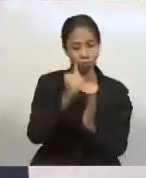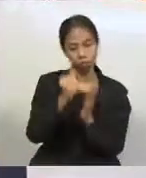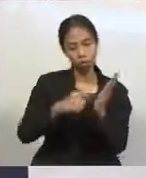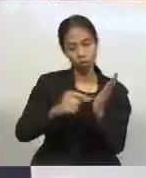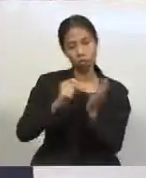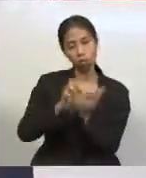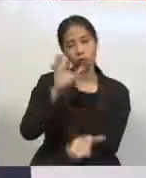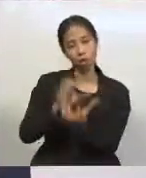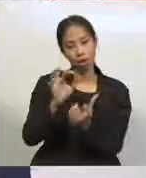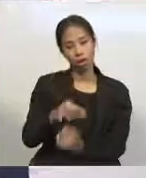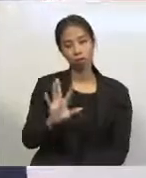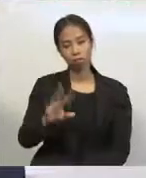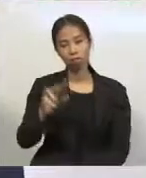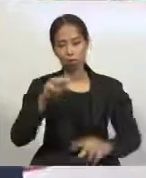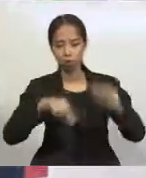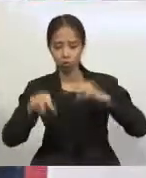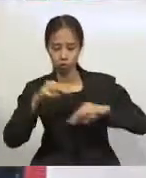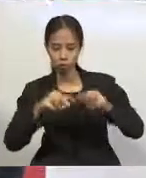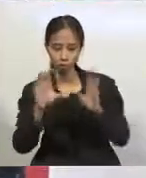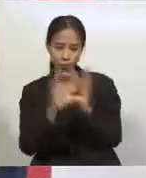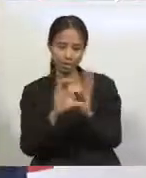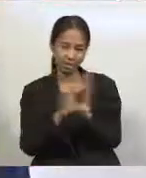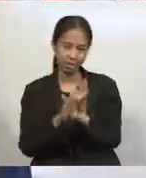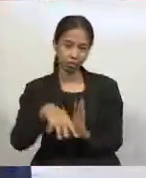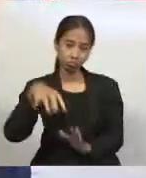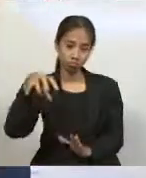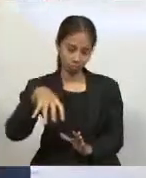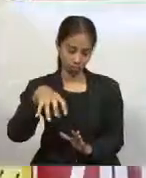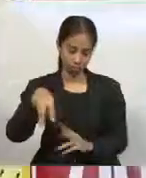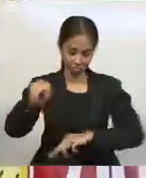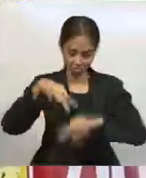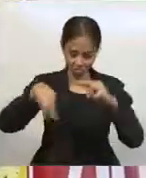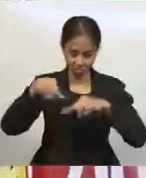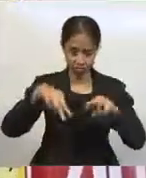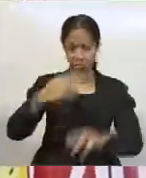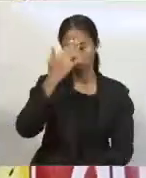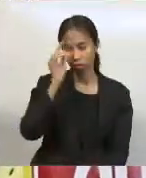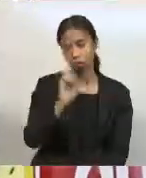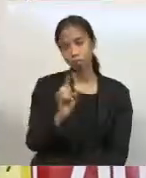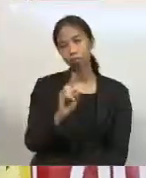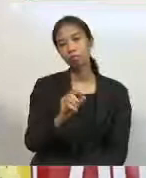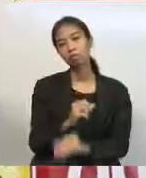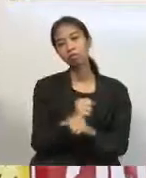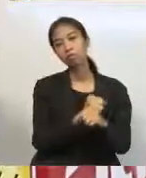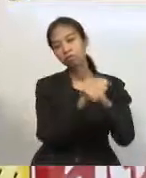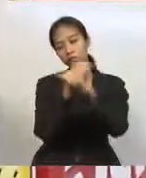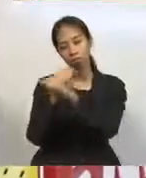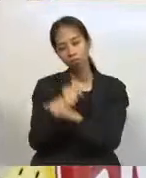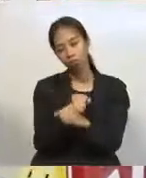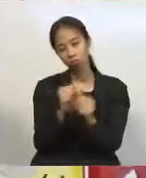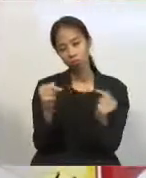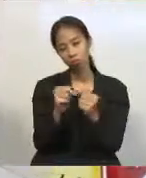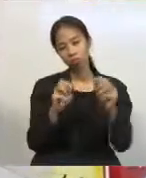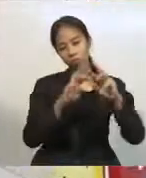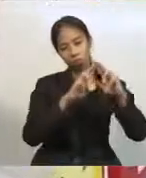ข้าไปตรวจสอบภายในห้างสรรพสินค้าบิ๊กซีสาขาปู่เจ้าสมิงพรายนะคะเพื่อป้องปรามผู้ประกอบการร้